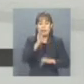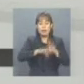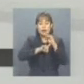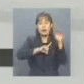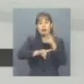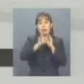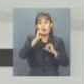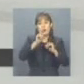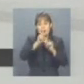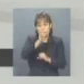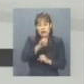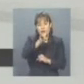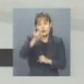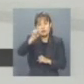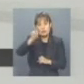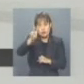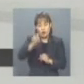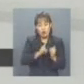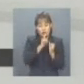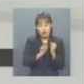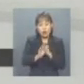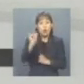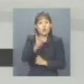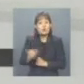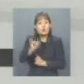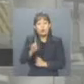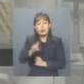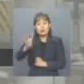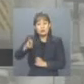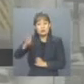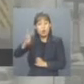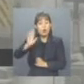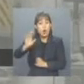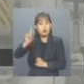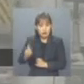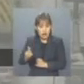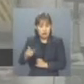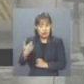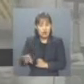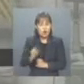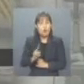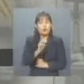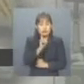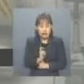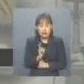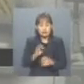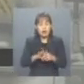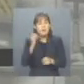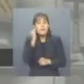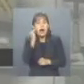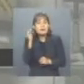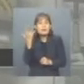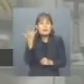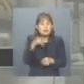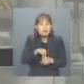แล้วจากจำนวนผู้เสียชีวิตในยุโรป176คนทั่วยุโรปโดยผู้เสียชีวิตส่วนใหญ่เป็นคนไร้บ้านแม้ทางการจะตั้ง